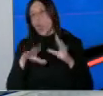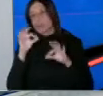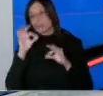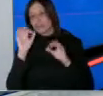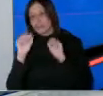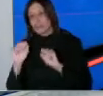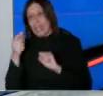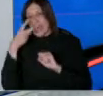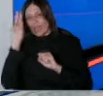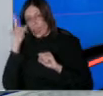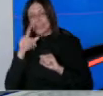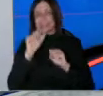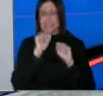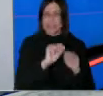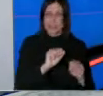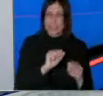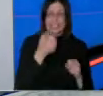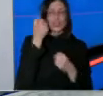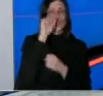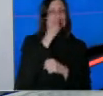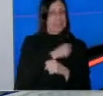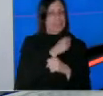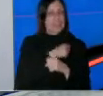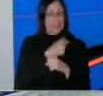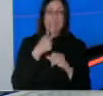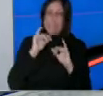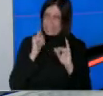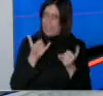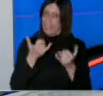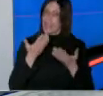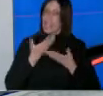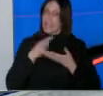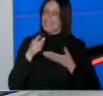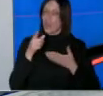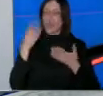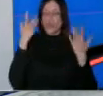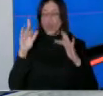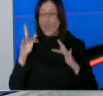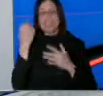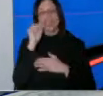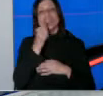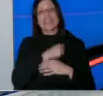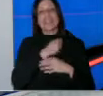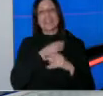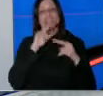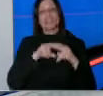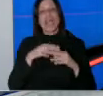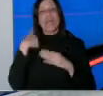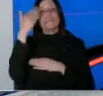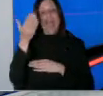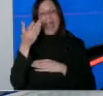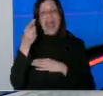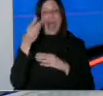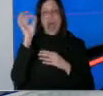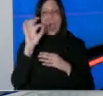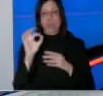ליכוד, תצביעי לציונות הדתית. אני כן קונה את זה, שהוא דואג שהציונות הדתית תישאר מעל אחוז החסימה,